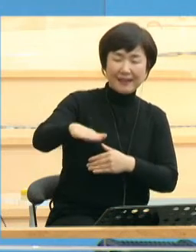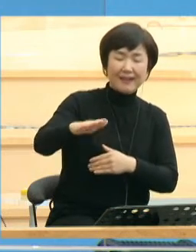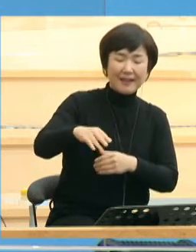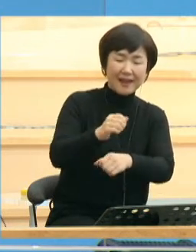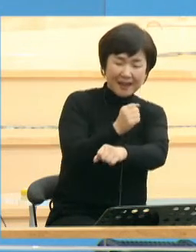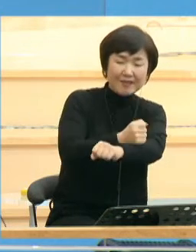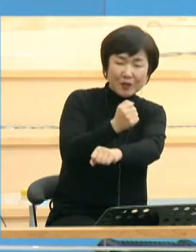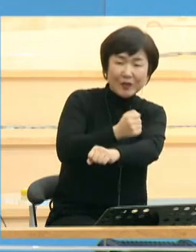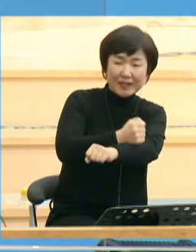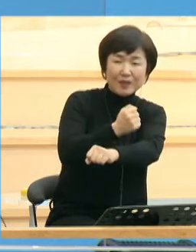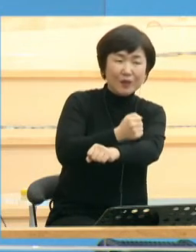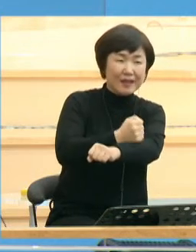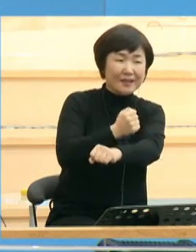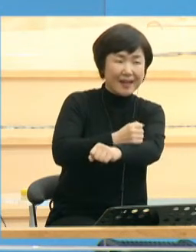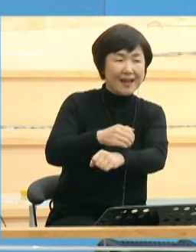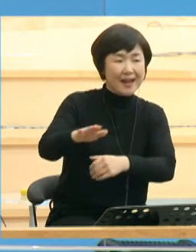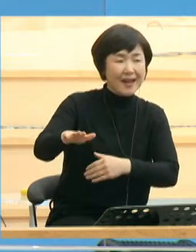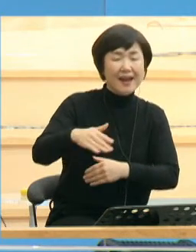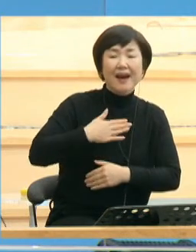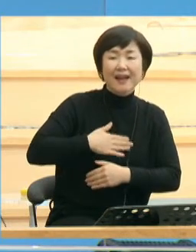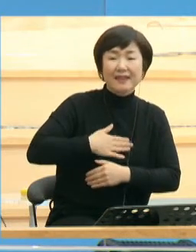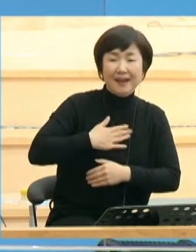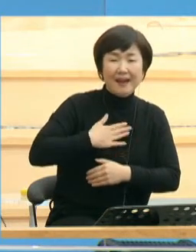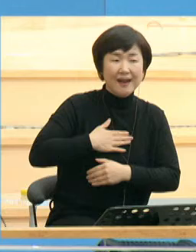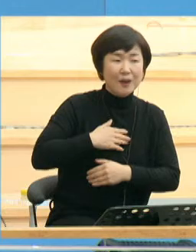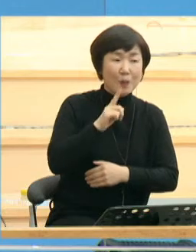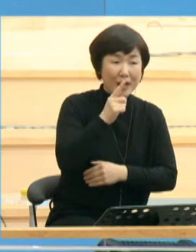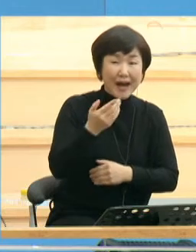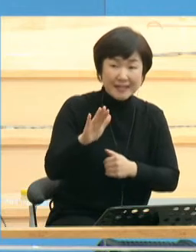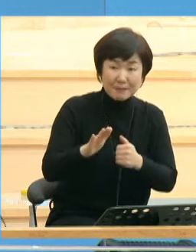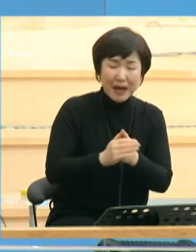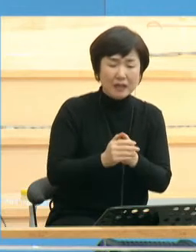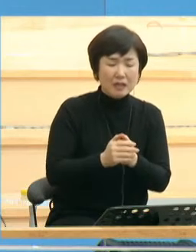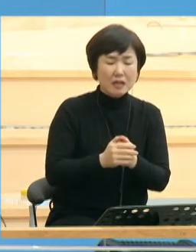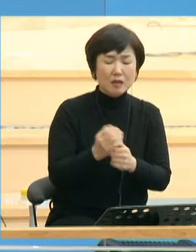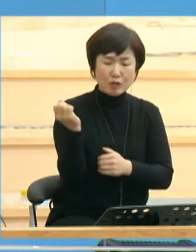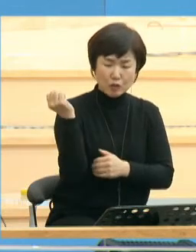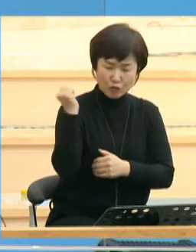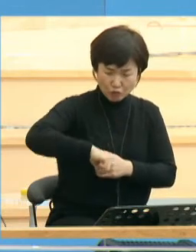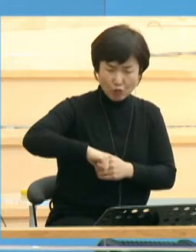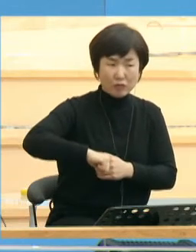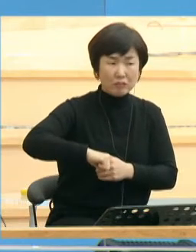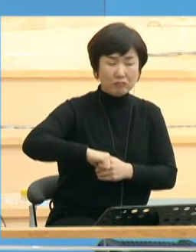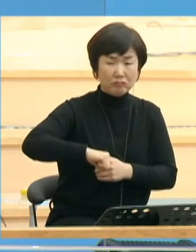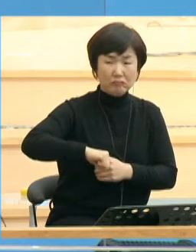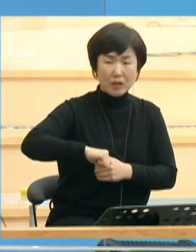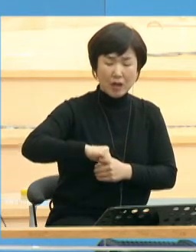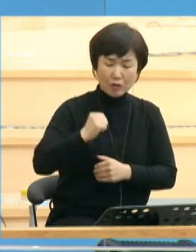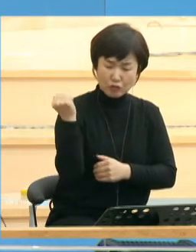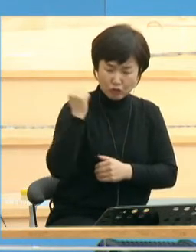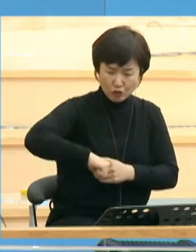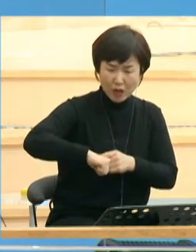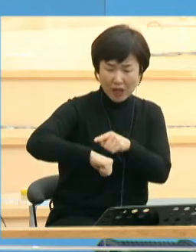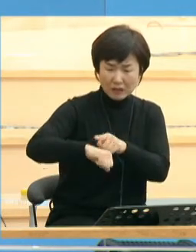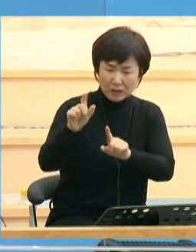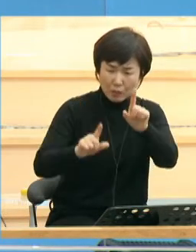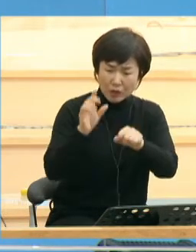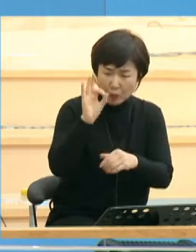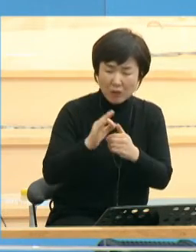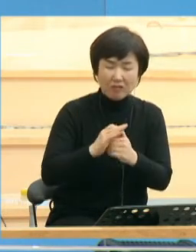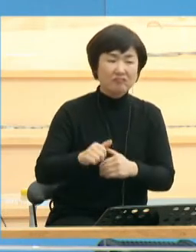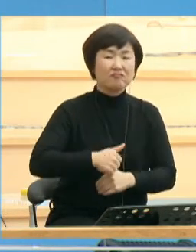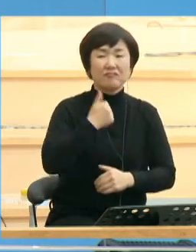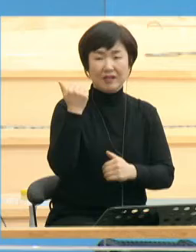썼구나 그쵸 그런데 순종하지 않는 것은 다른 얘기 쫓아내지 않는 것은 단